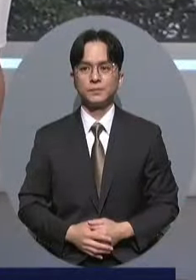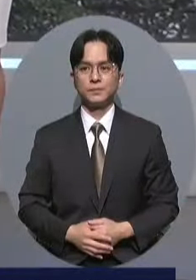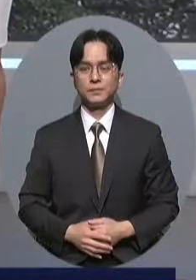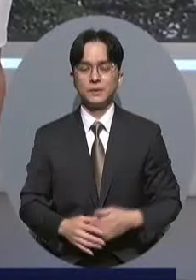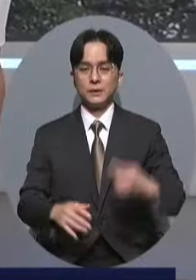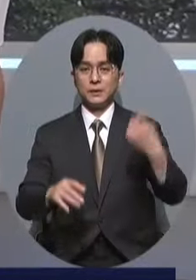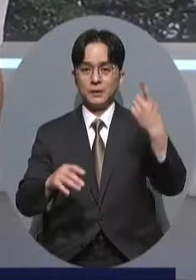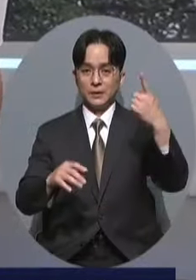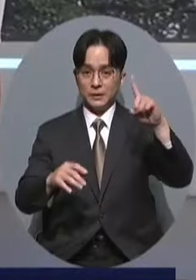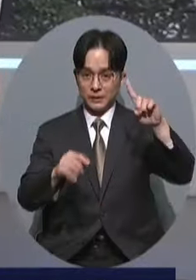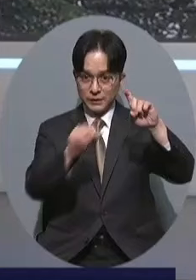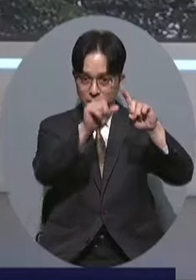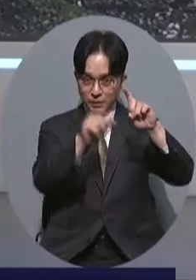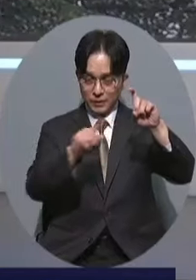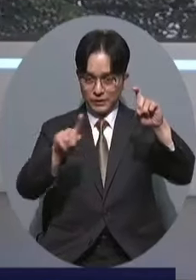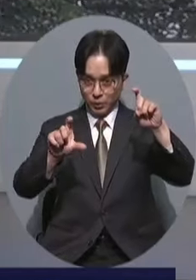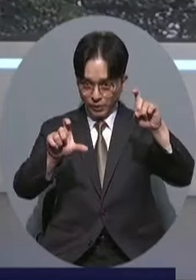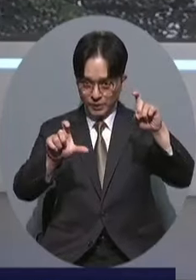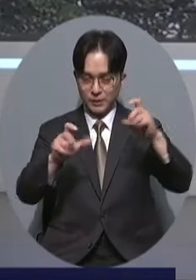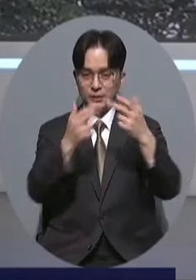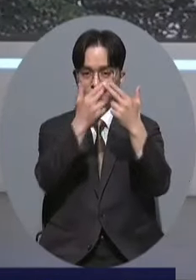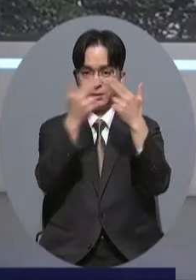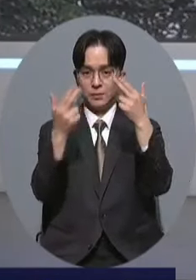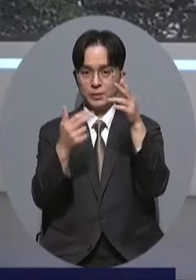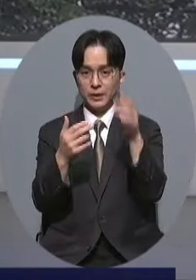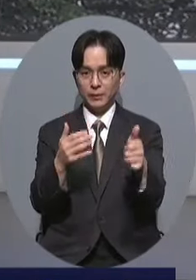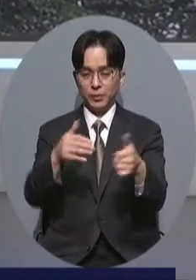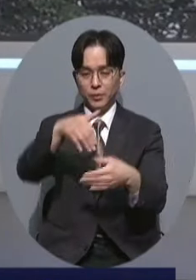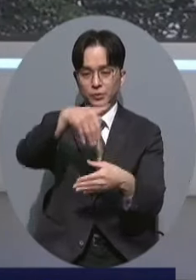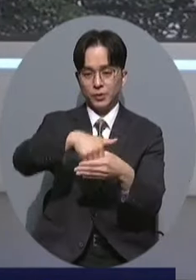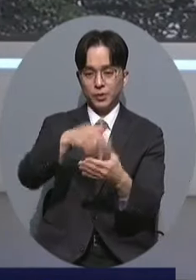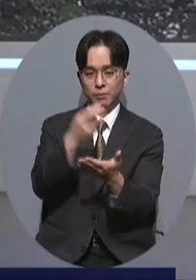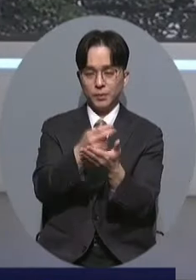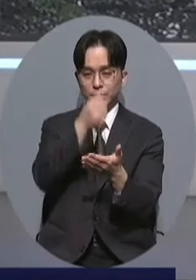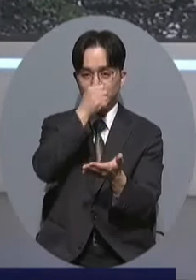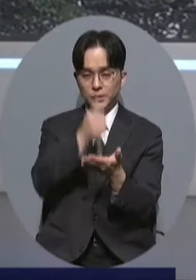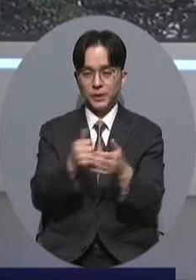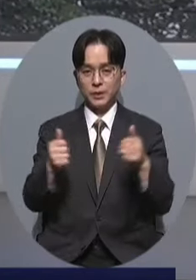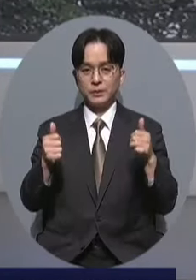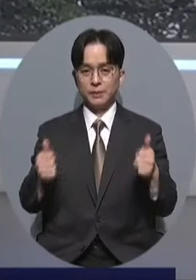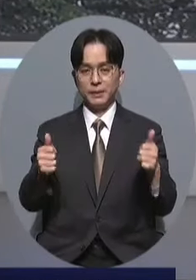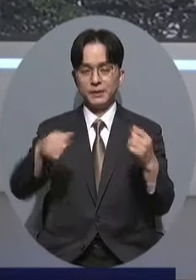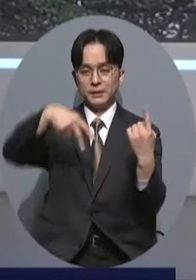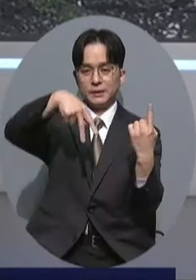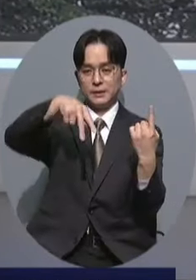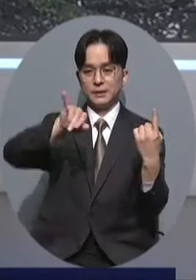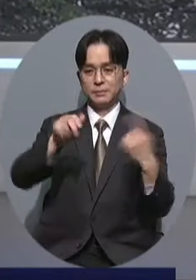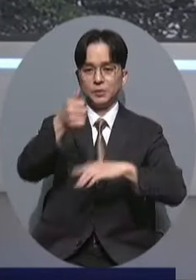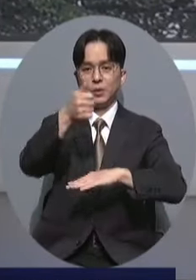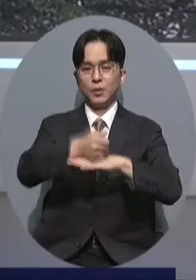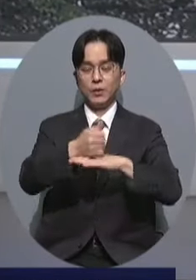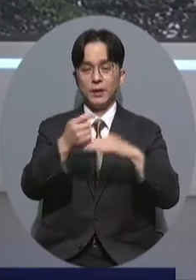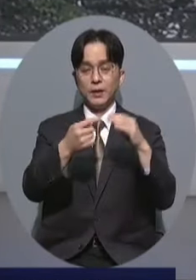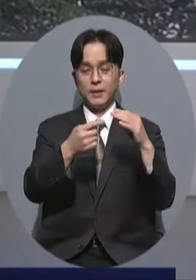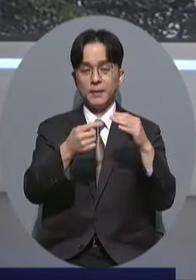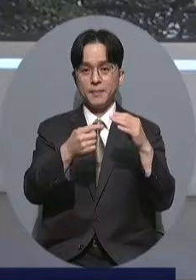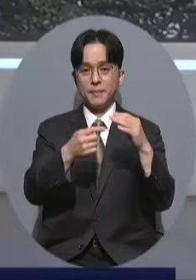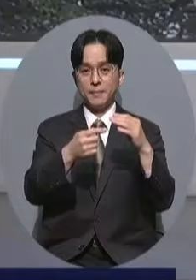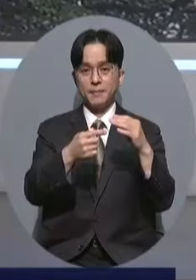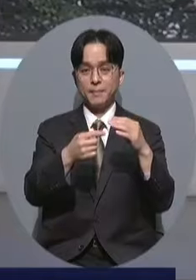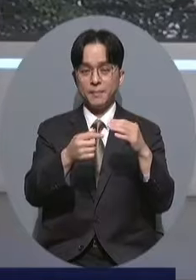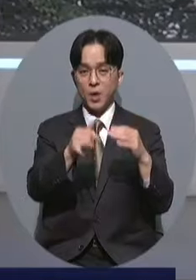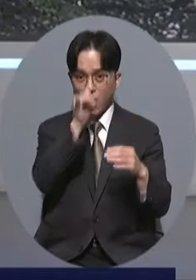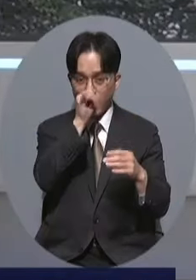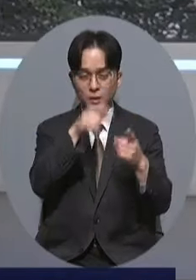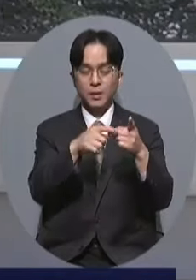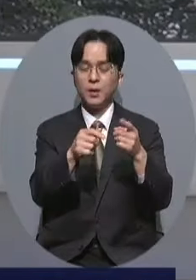네, 15일로 예정된 민주당 이재명 대표의 공직선거법 1심 선고를 앞두고 재판 생중계 여부가 정치권의 뜨거운 이슈로 떠올랐습니다.